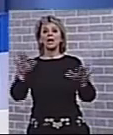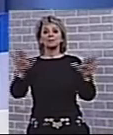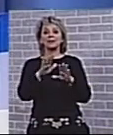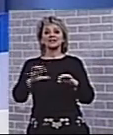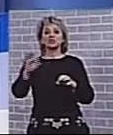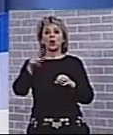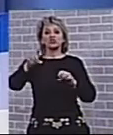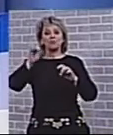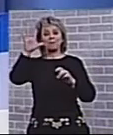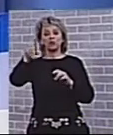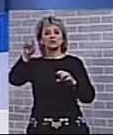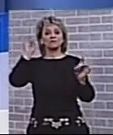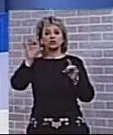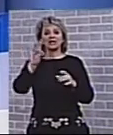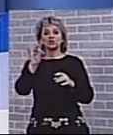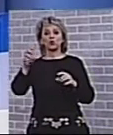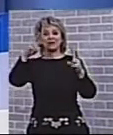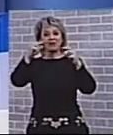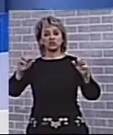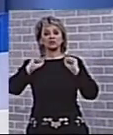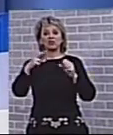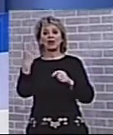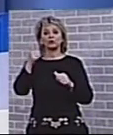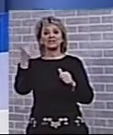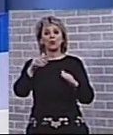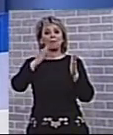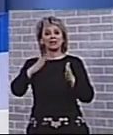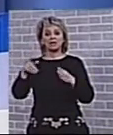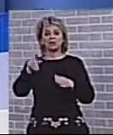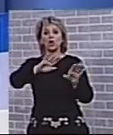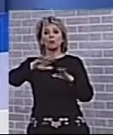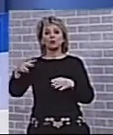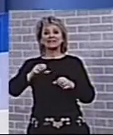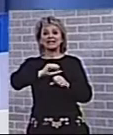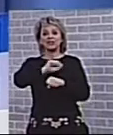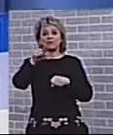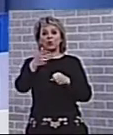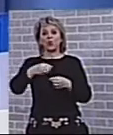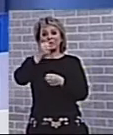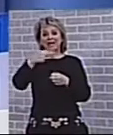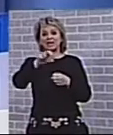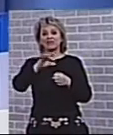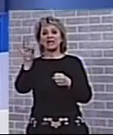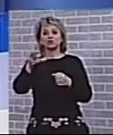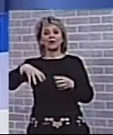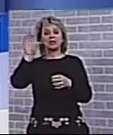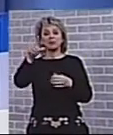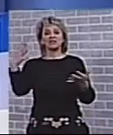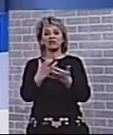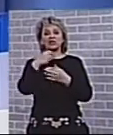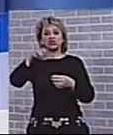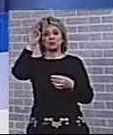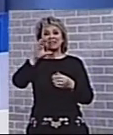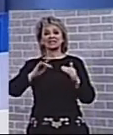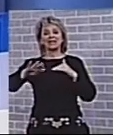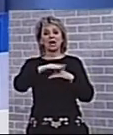Песня «Мы чемпионы» звучит в Ростовском дворце спорта вторую неделю подряд. После триумфа в Кубке ЕГФ ростовские гандболистки выиграли